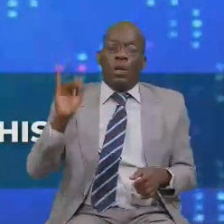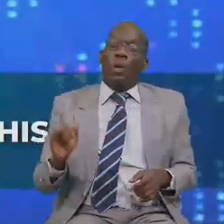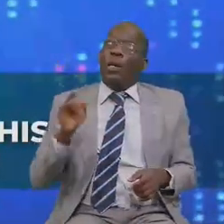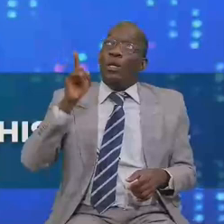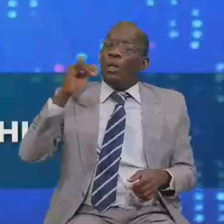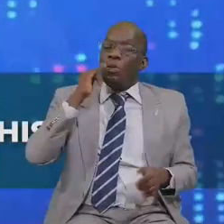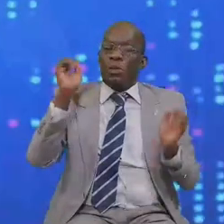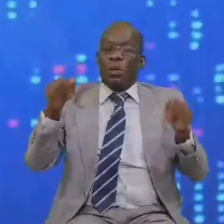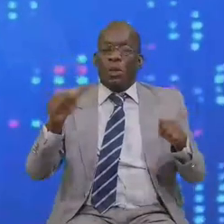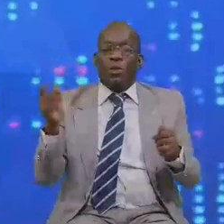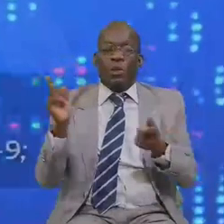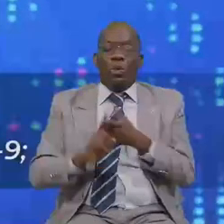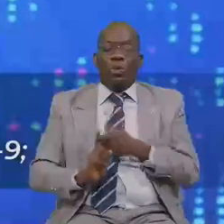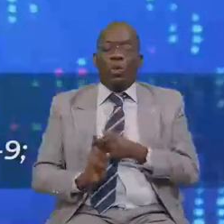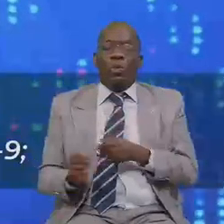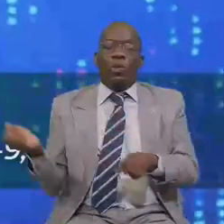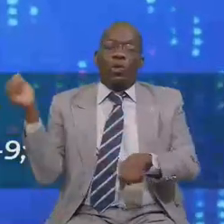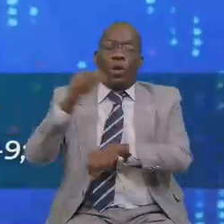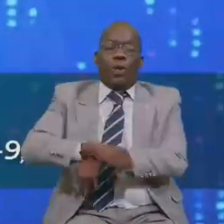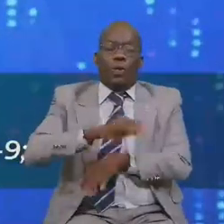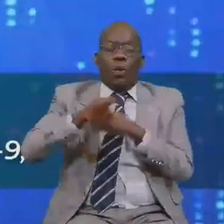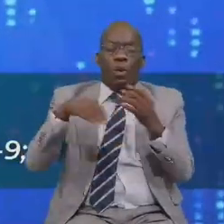a de s'assujettir toutes choses.